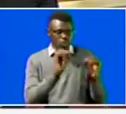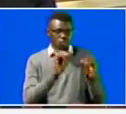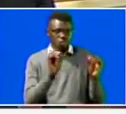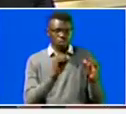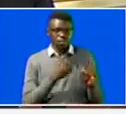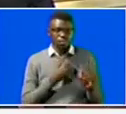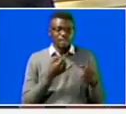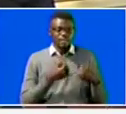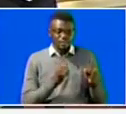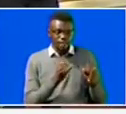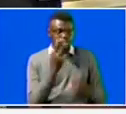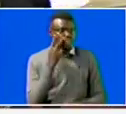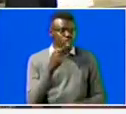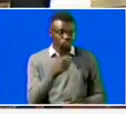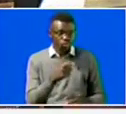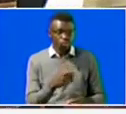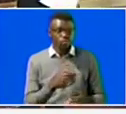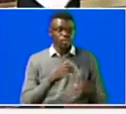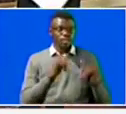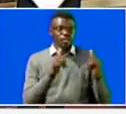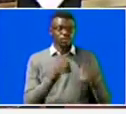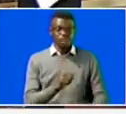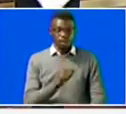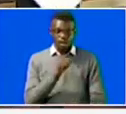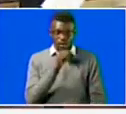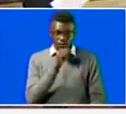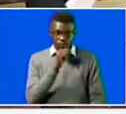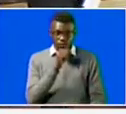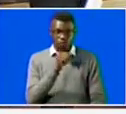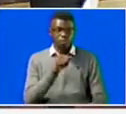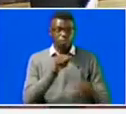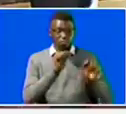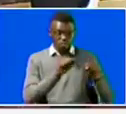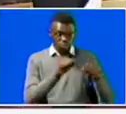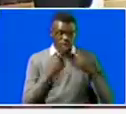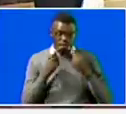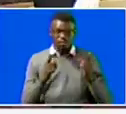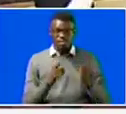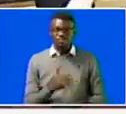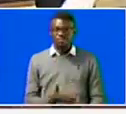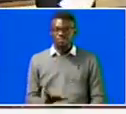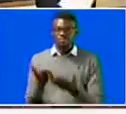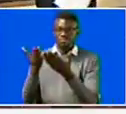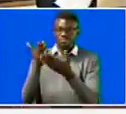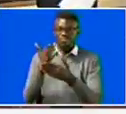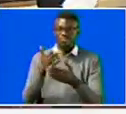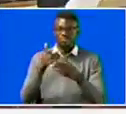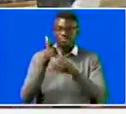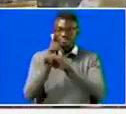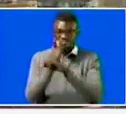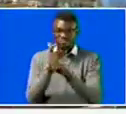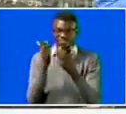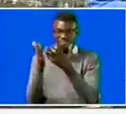kaweza fanya, weza tangaza habari labda. Sasa hii hapa ndo kamera yako justo.